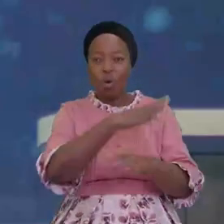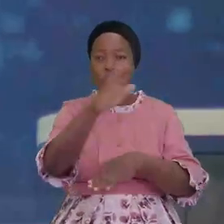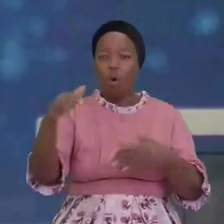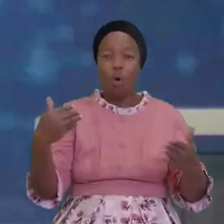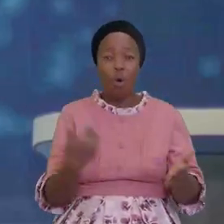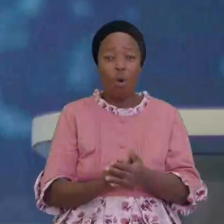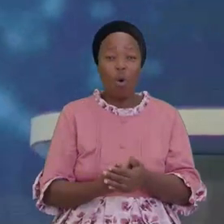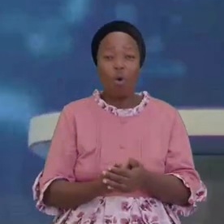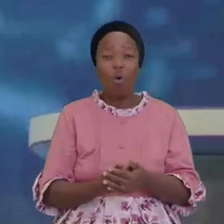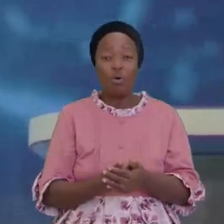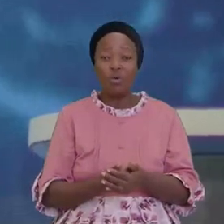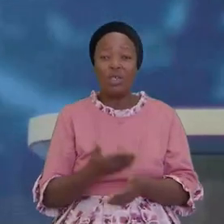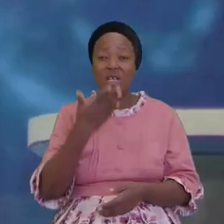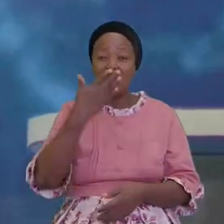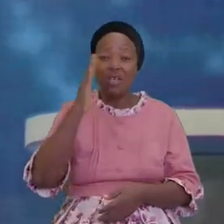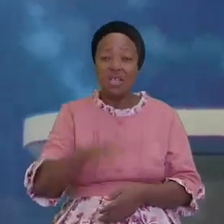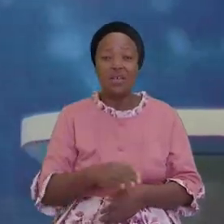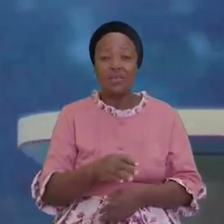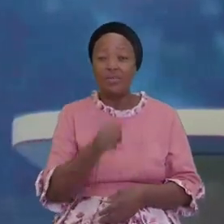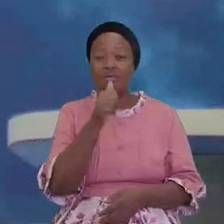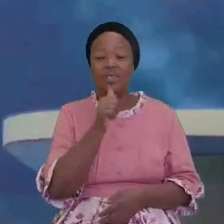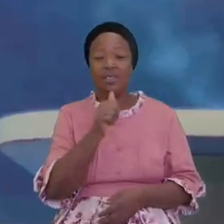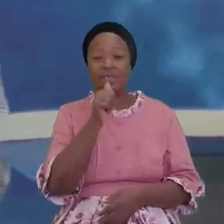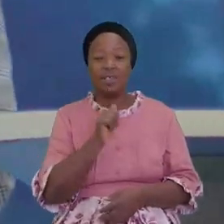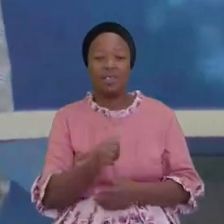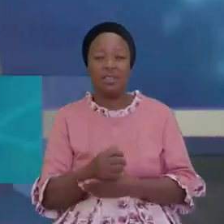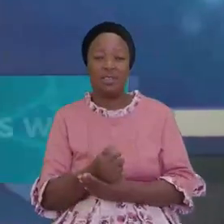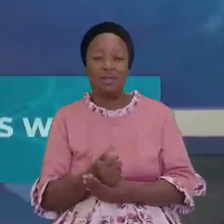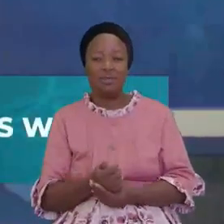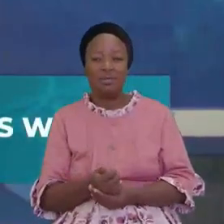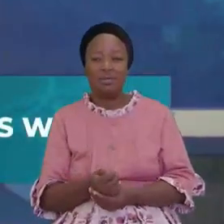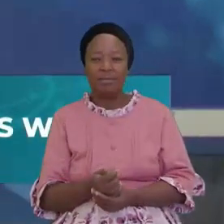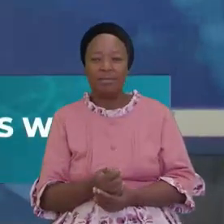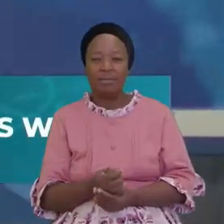Premièrement, abandonner tous les secrets abominables